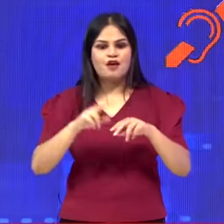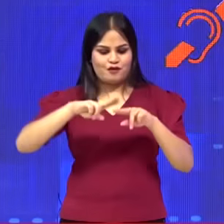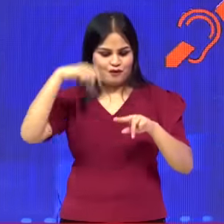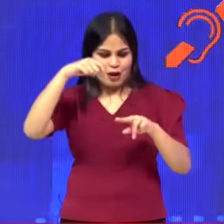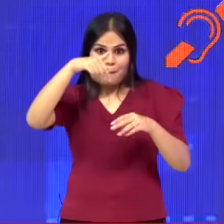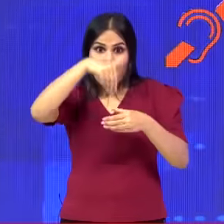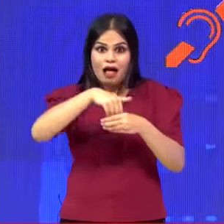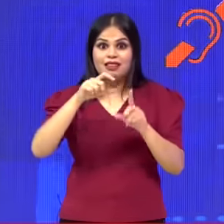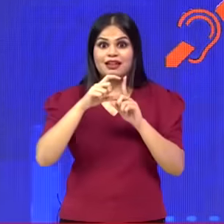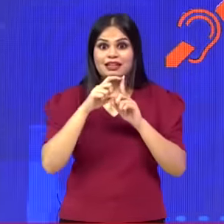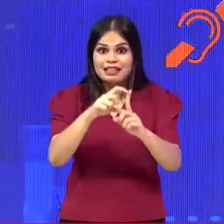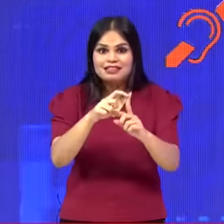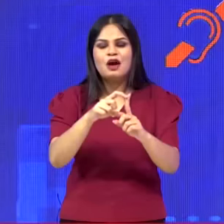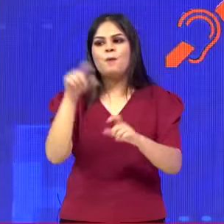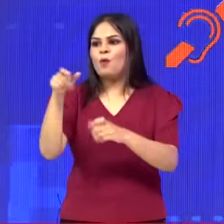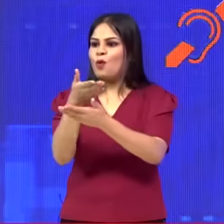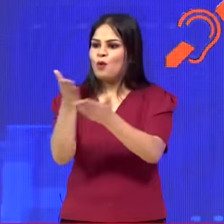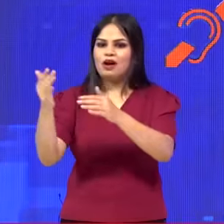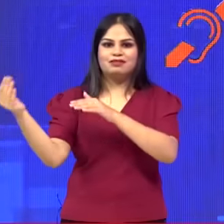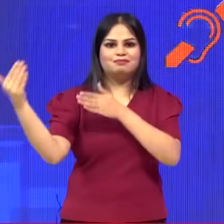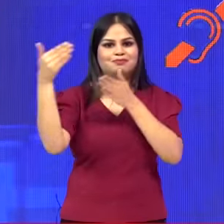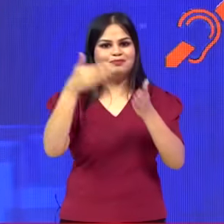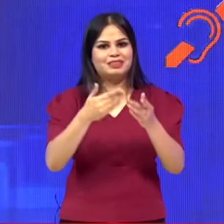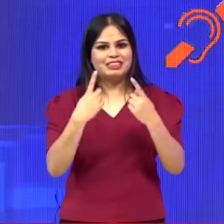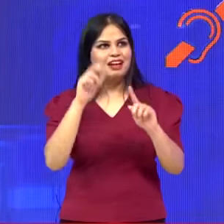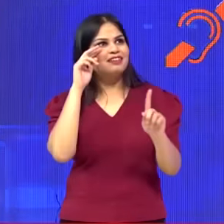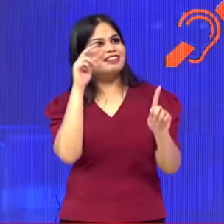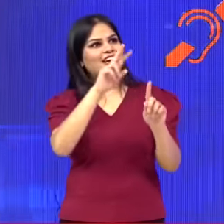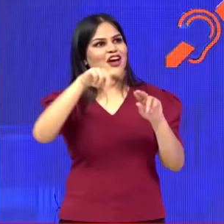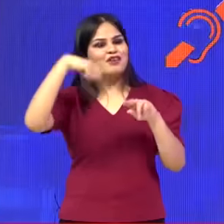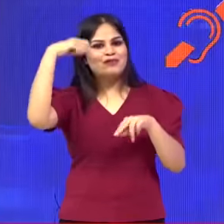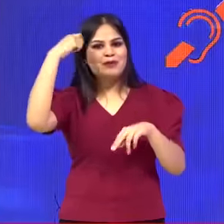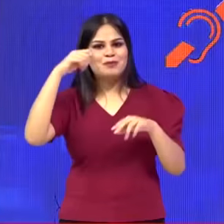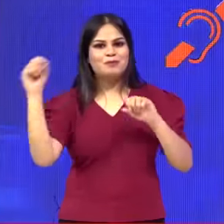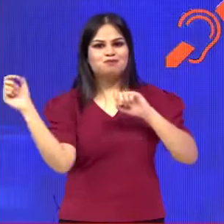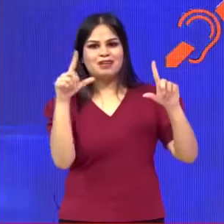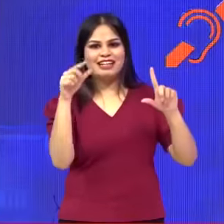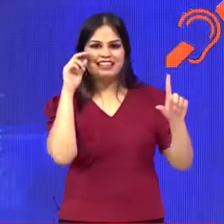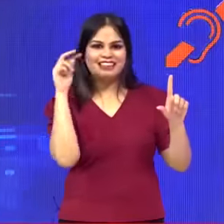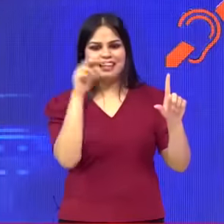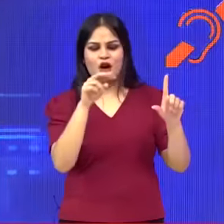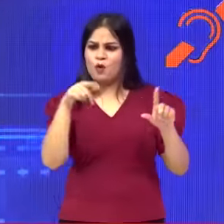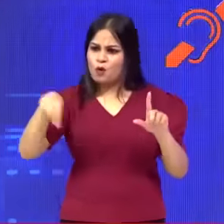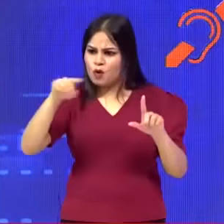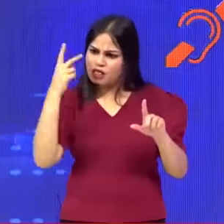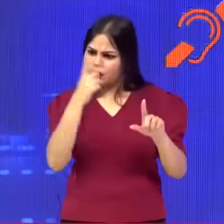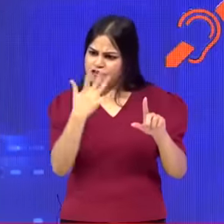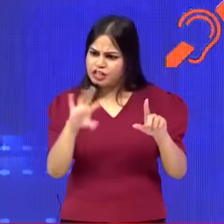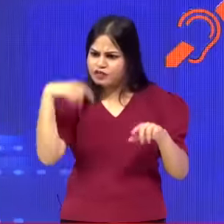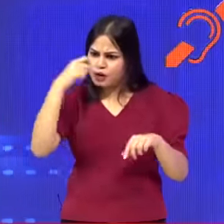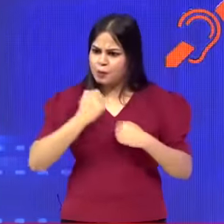हो तो सब जाके देखते हैं पूरे परिवार के साथ। आपने ये फिल्म देखी यहाँ पर किसी ने? सब ने देखी?